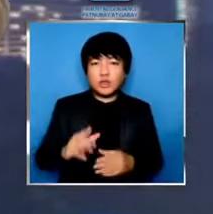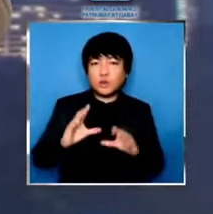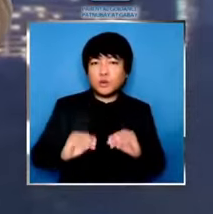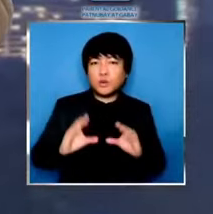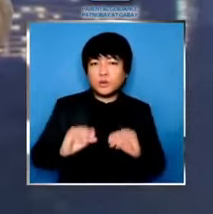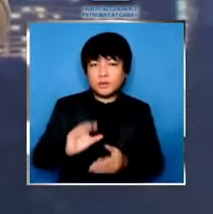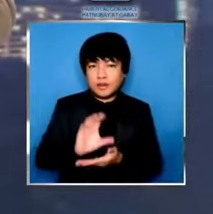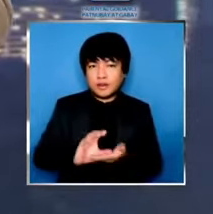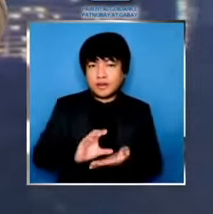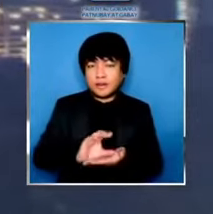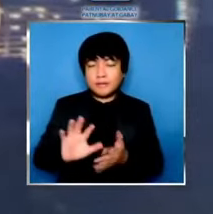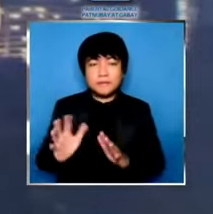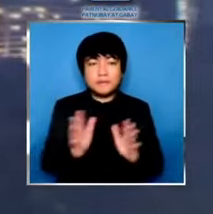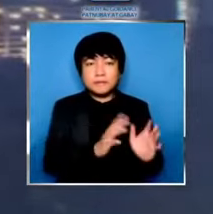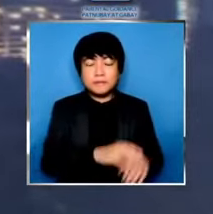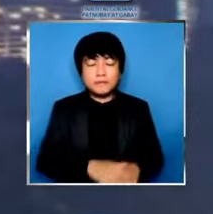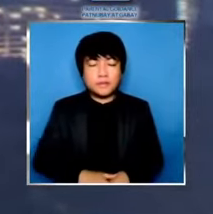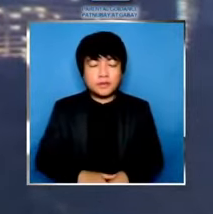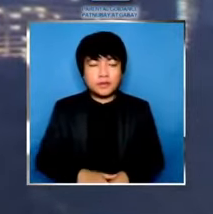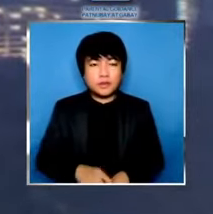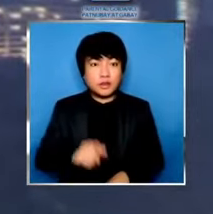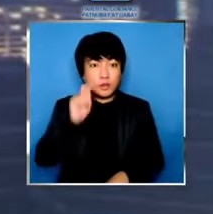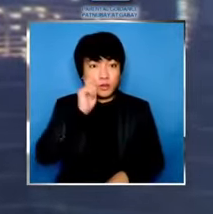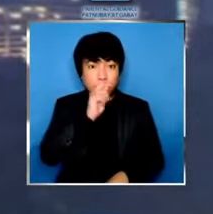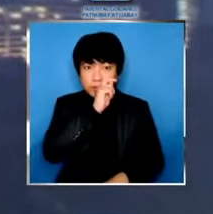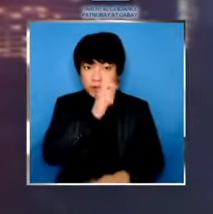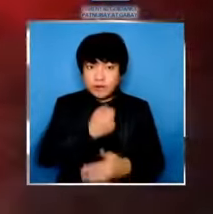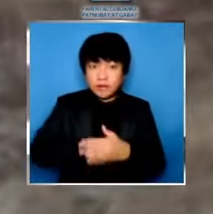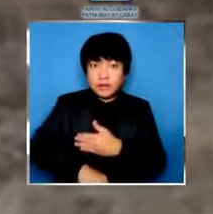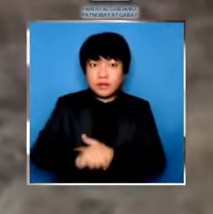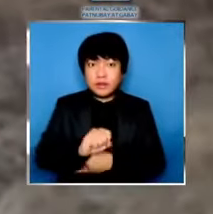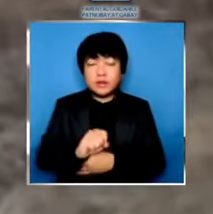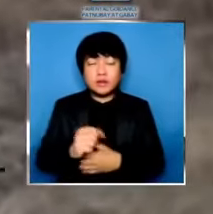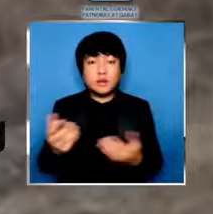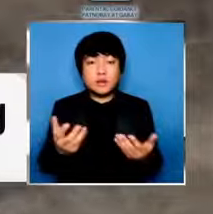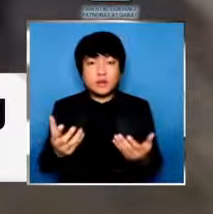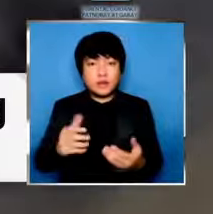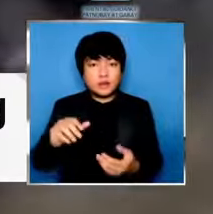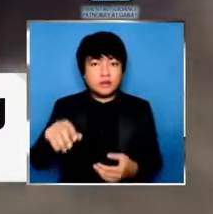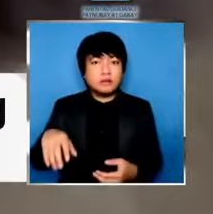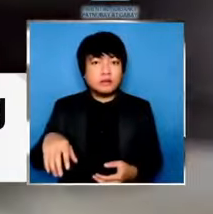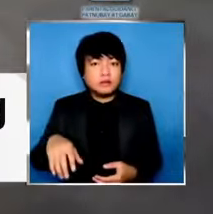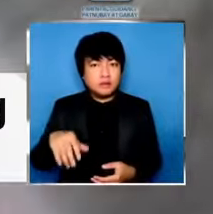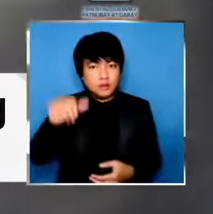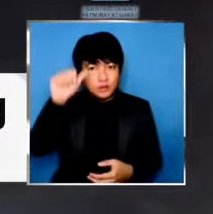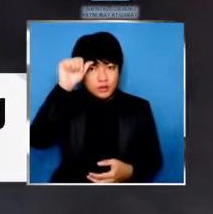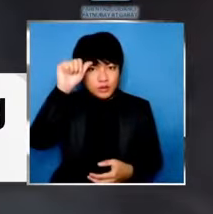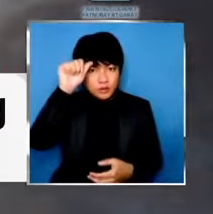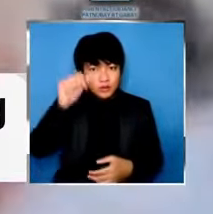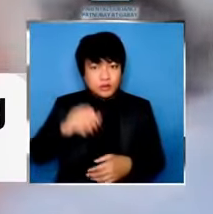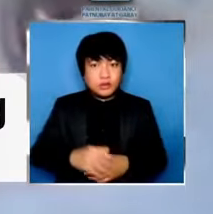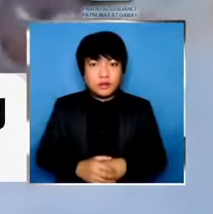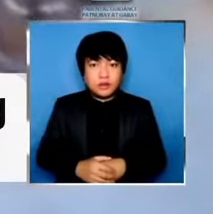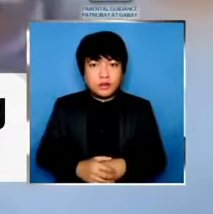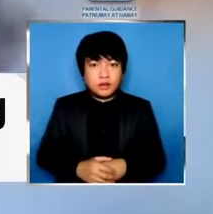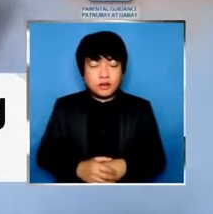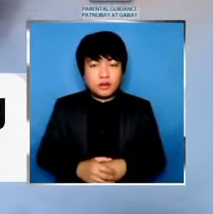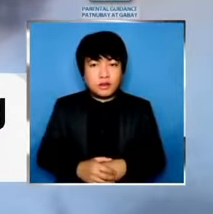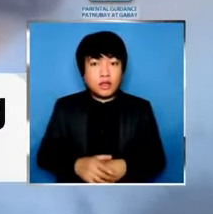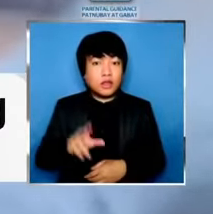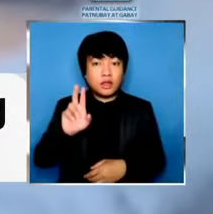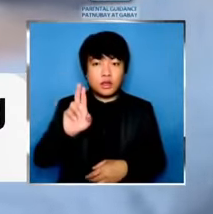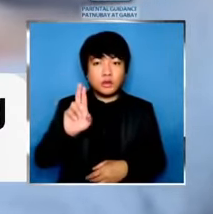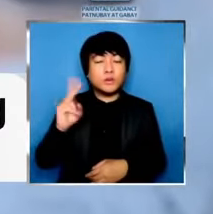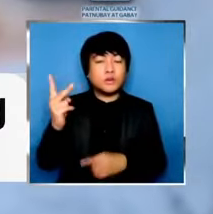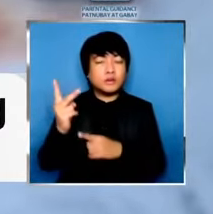Kambal na red panda sinilang sa isang zoo sa England. May pareho silang timbang na 113 grams. Sa ngayon, hindi pa sila binibigyan ng pangalan dahil hinihintay pa ang kanilang